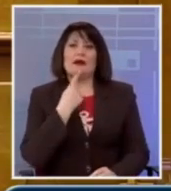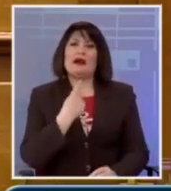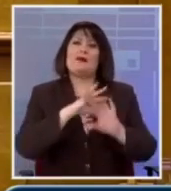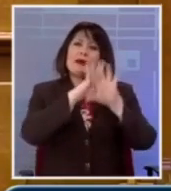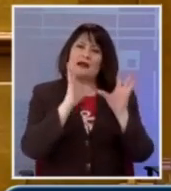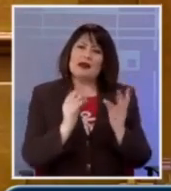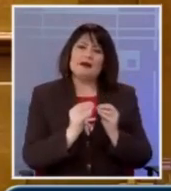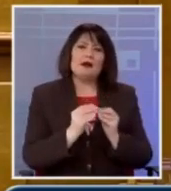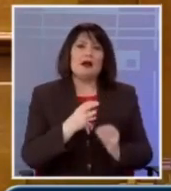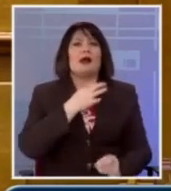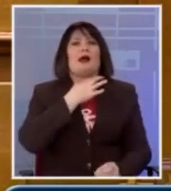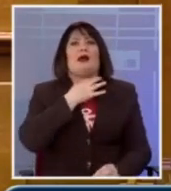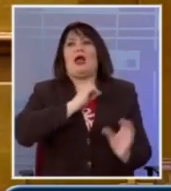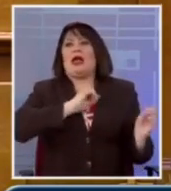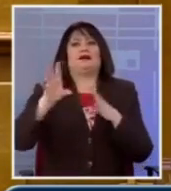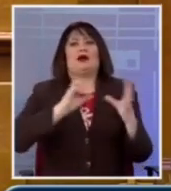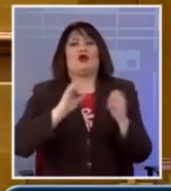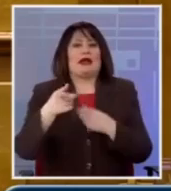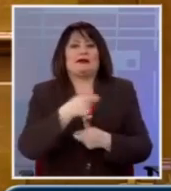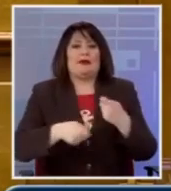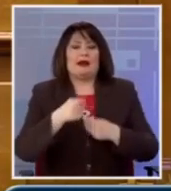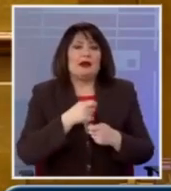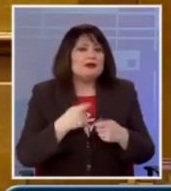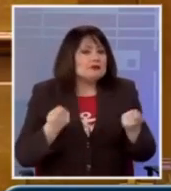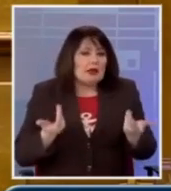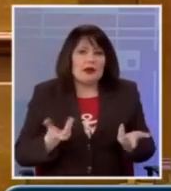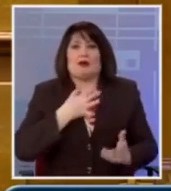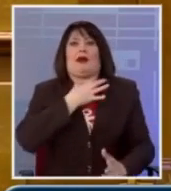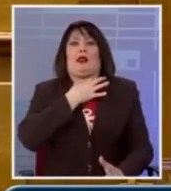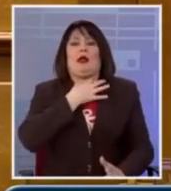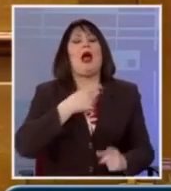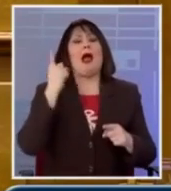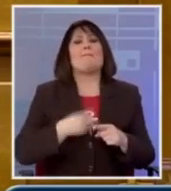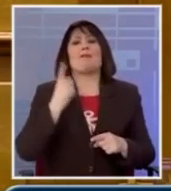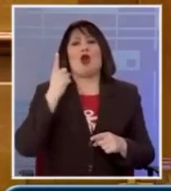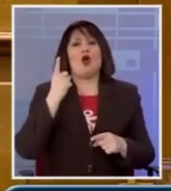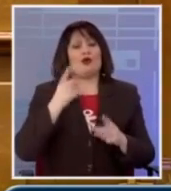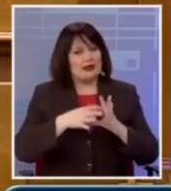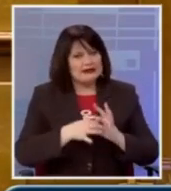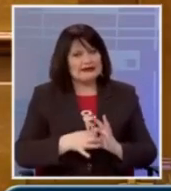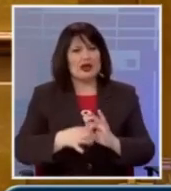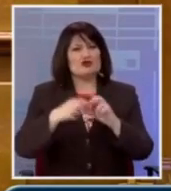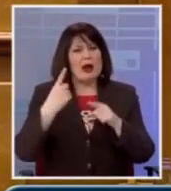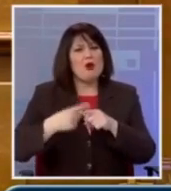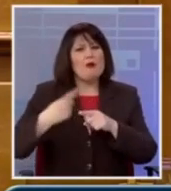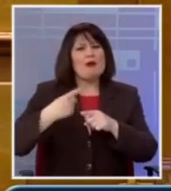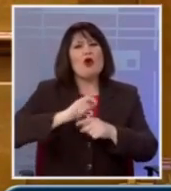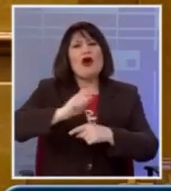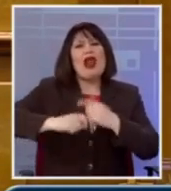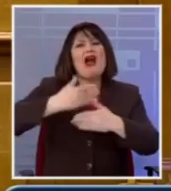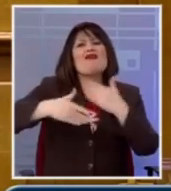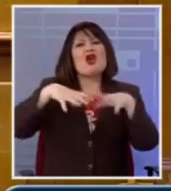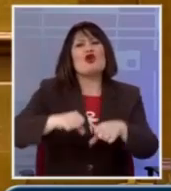πλήρη απόγνωση των εξαγωγικών επιχειρήσεων και ταυτόχρονα θα απλοποιήσουμε και θα συνεχίσουμε να απλοποιούμε τη